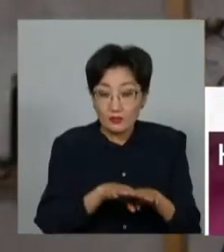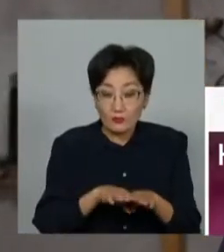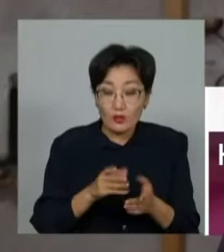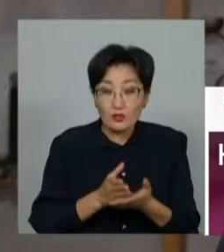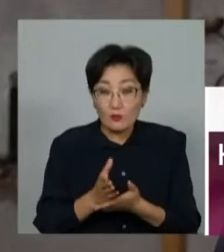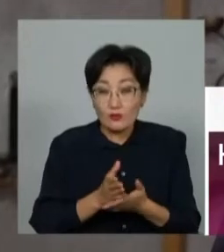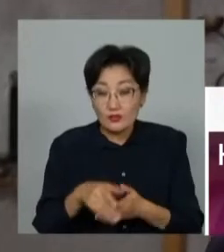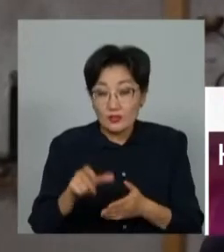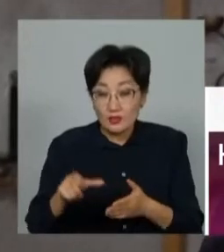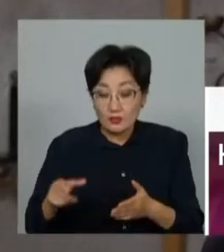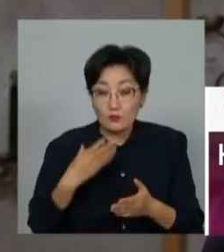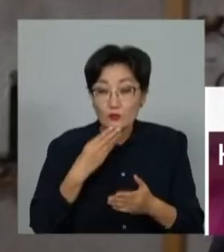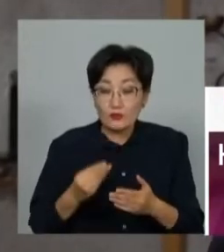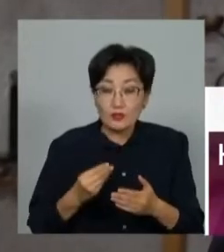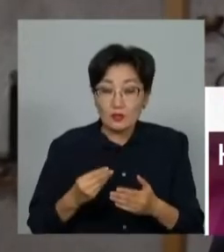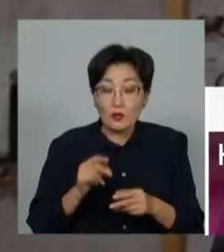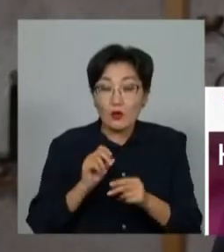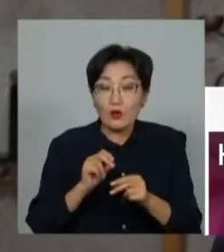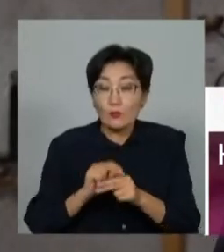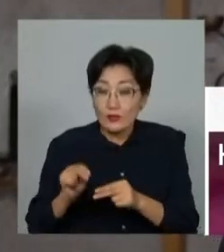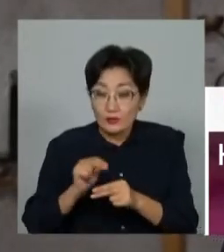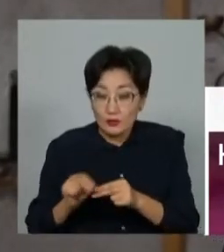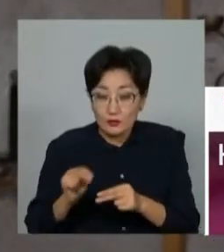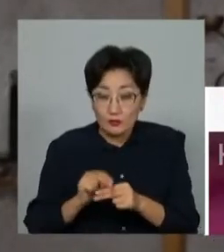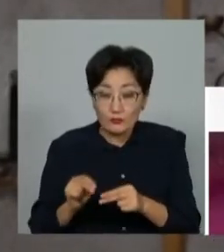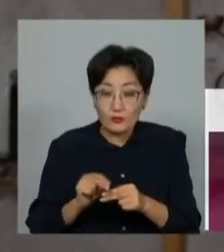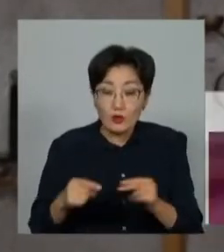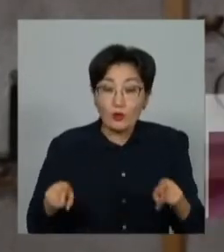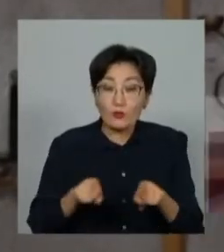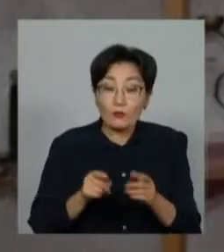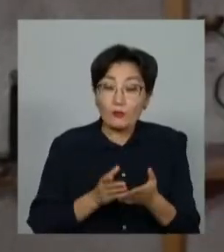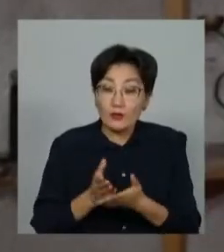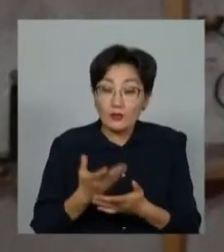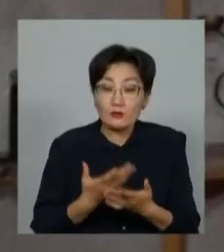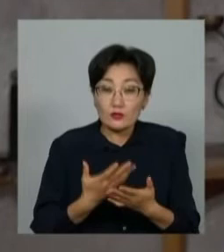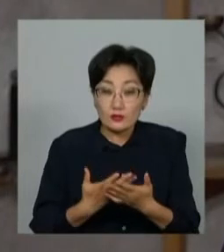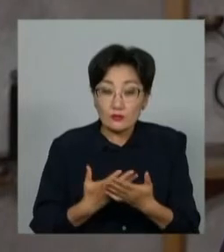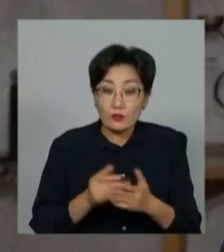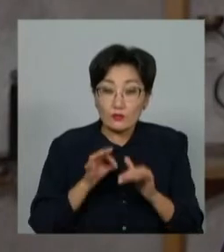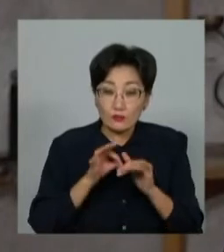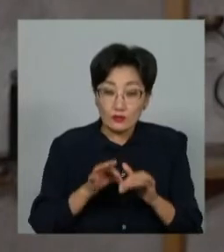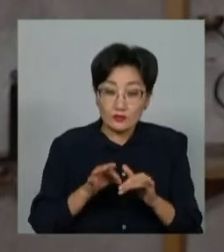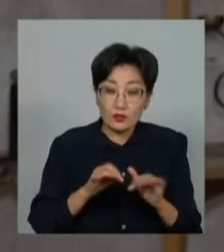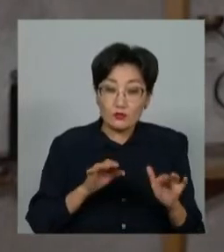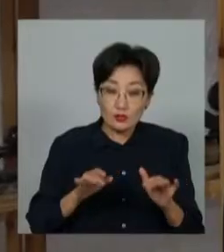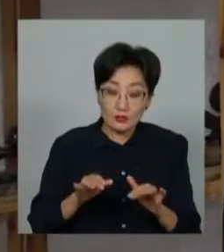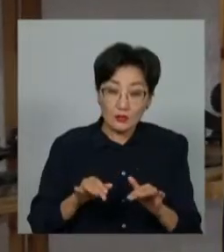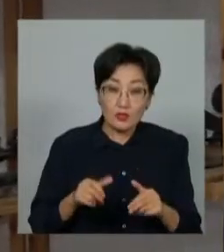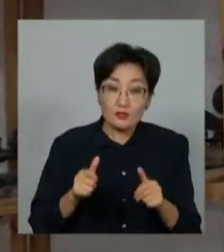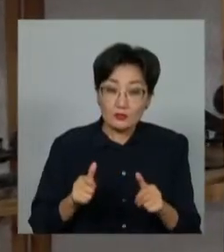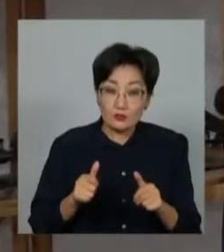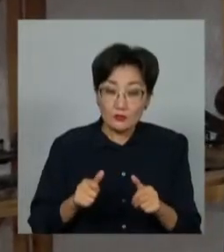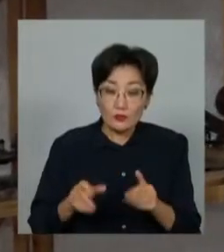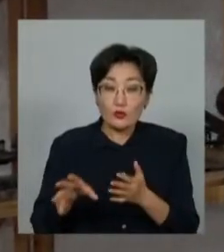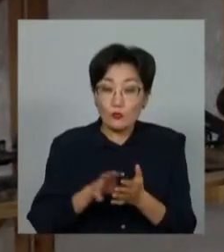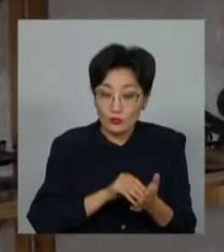кішкене өздерінің айтатын сөзін айтып, бағдар берсе деген бағытпен өткен іс-шара жақсы үлгі